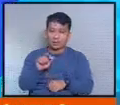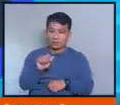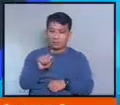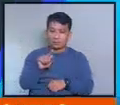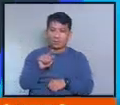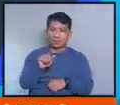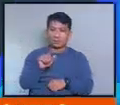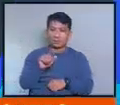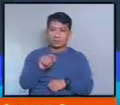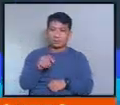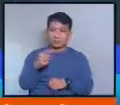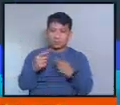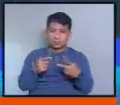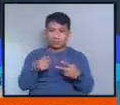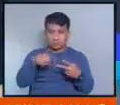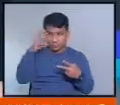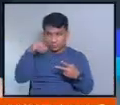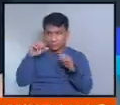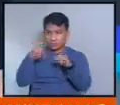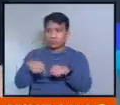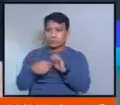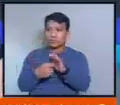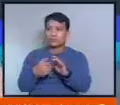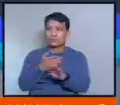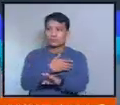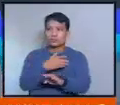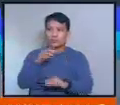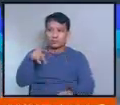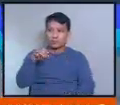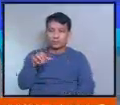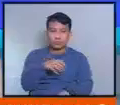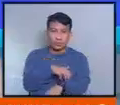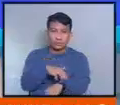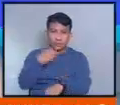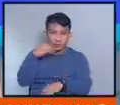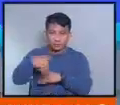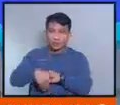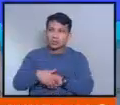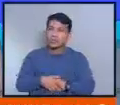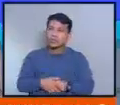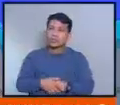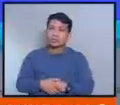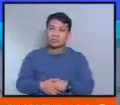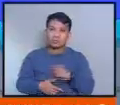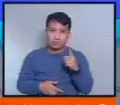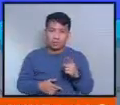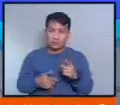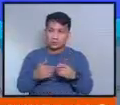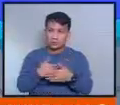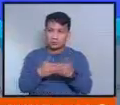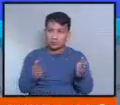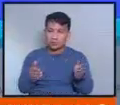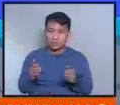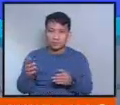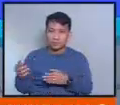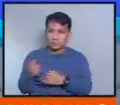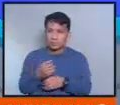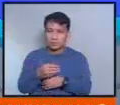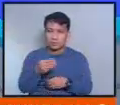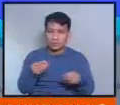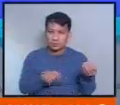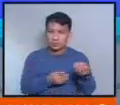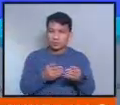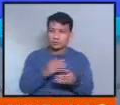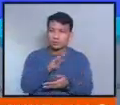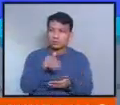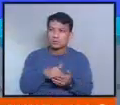Arestado naman ang dalawang lalaki sa isinagwang control delivery operation sa poblasyon Makati kagabi. Isang package ang dumating mula sa